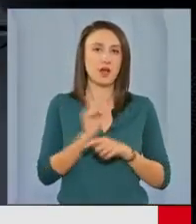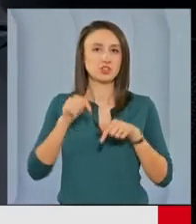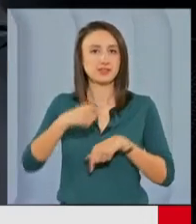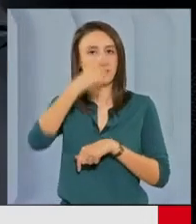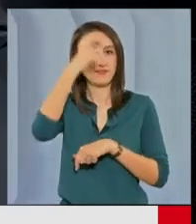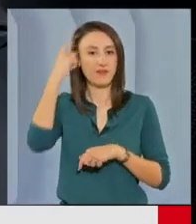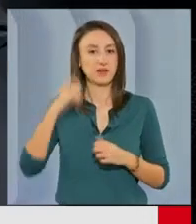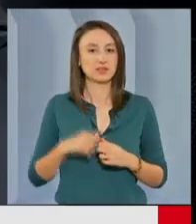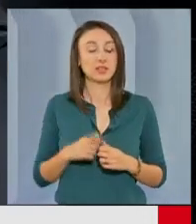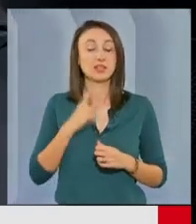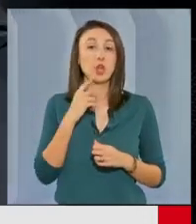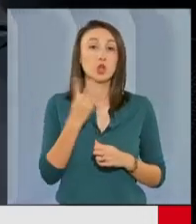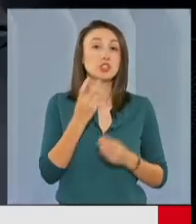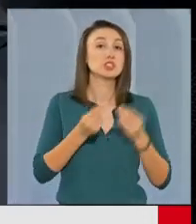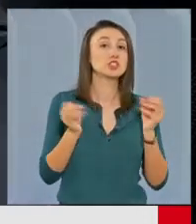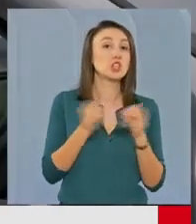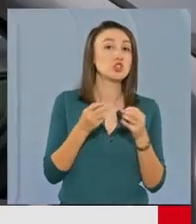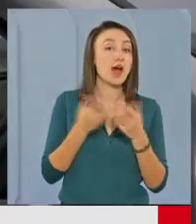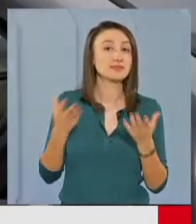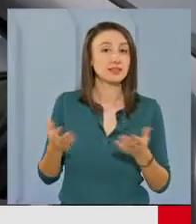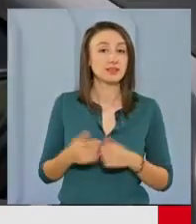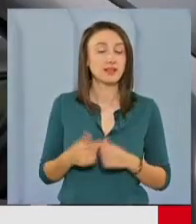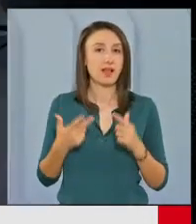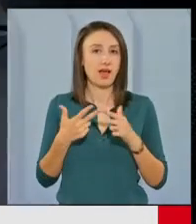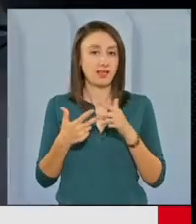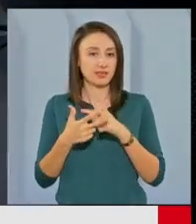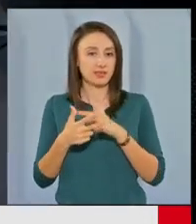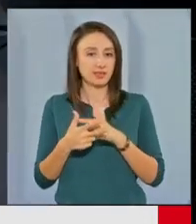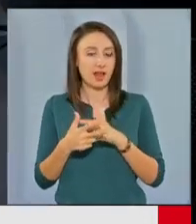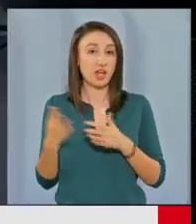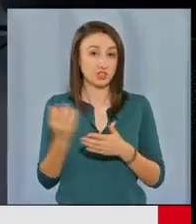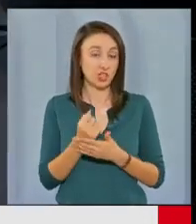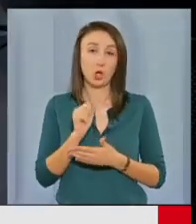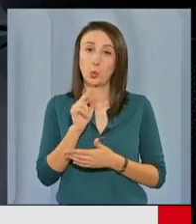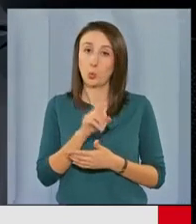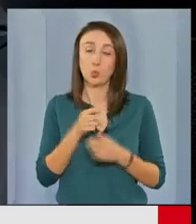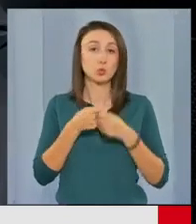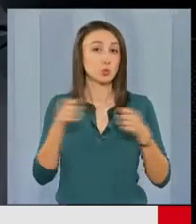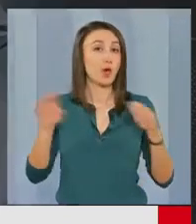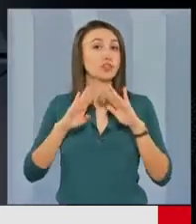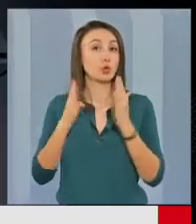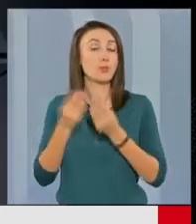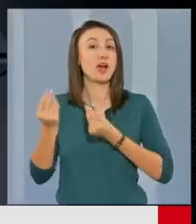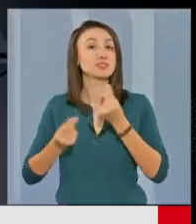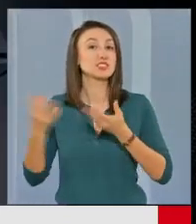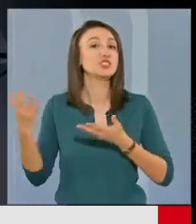vară. Când doi se ceartă, al treilea câștigă. Nu, toată lumea